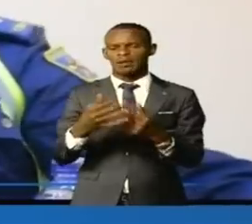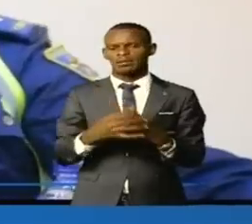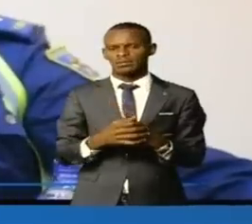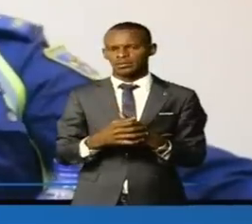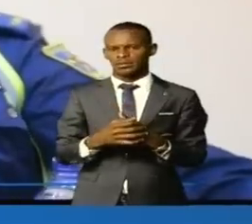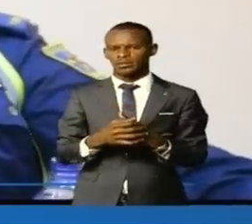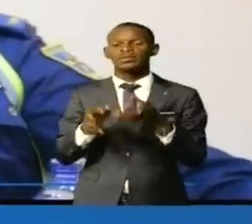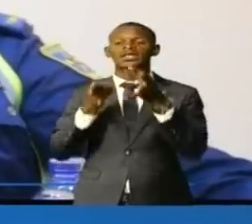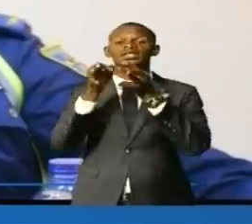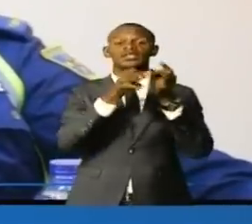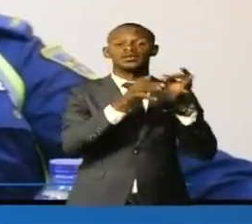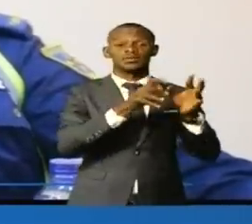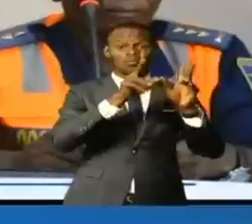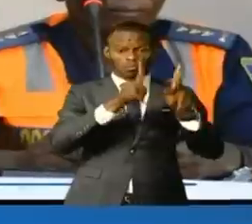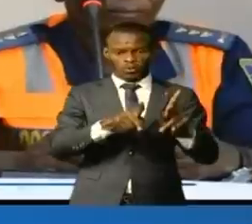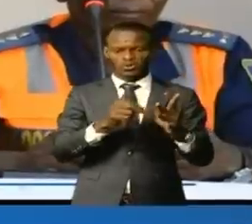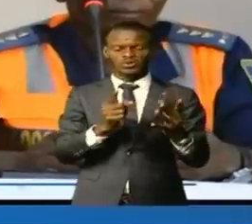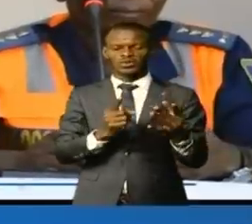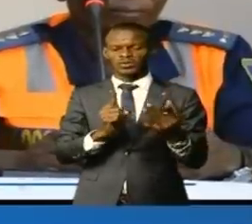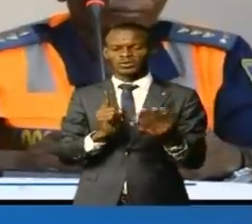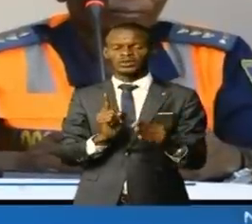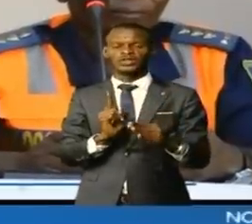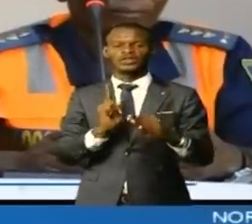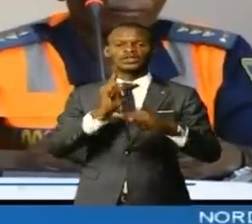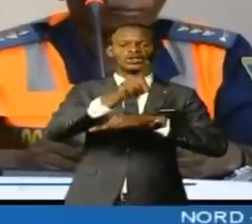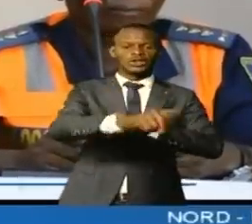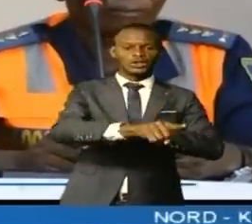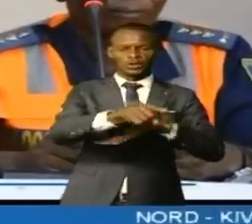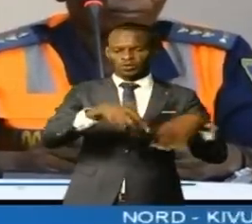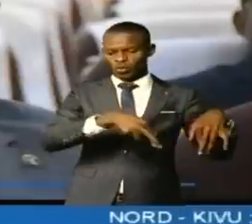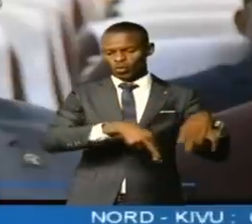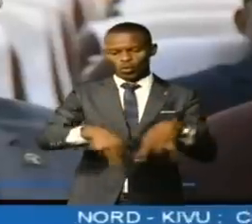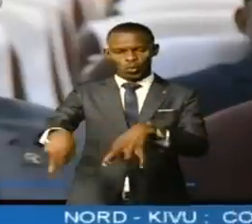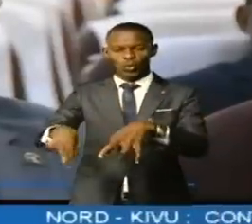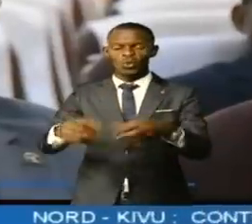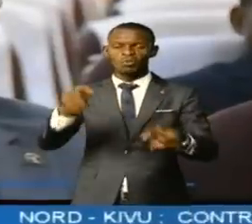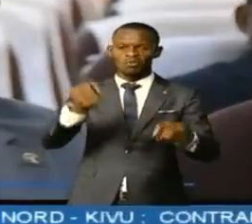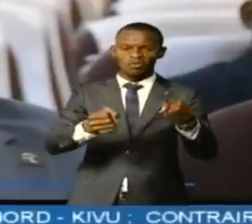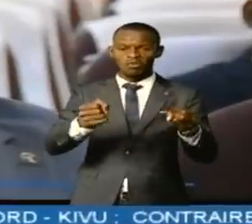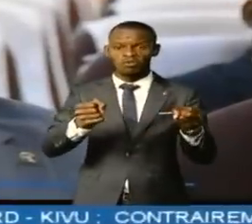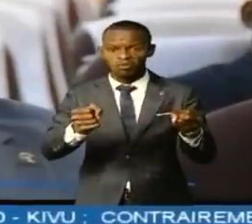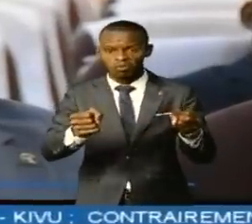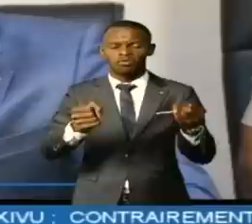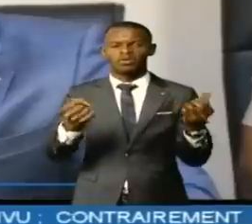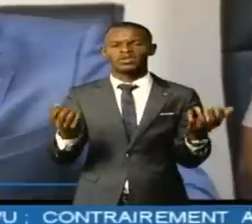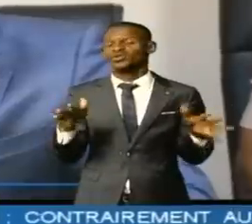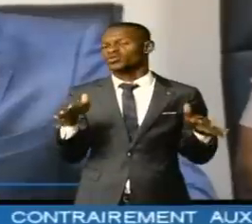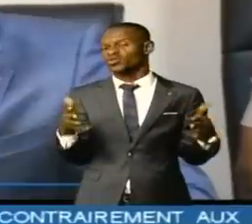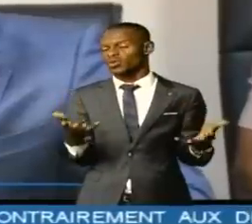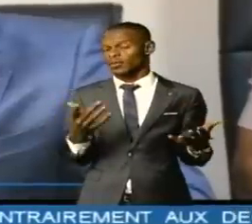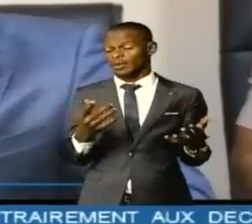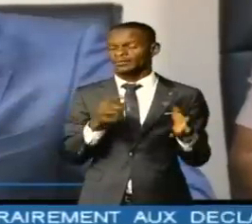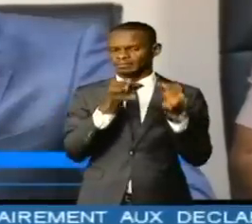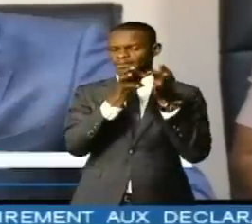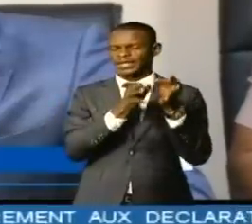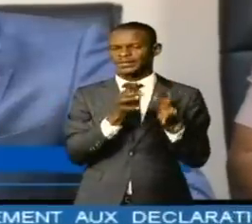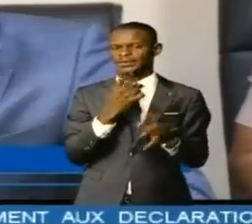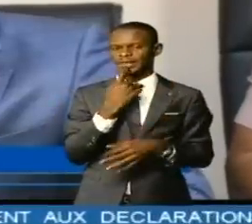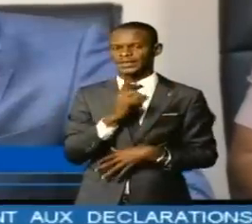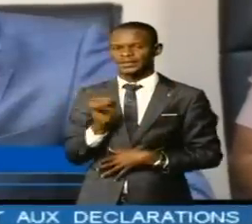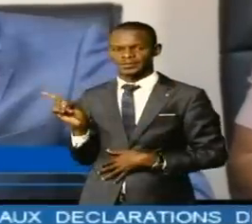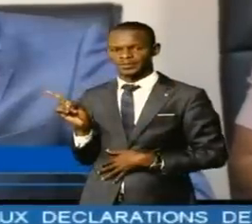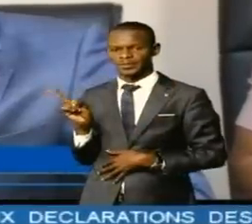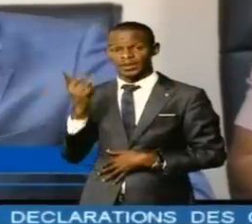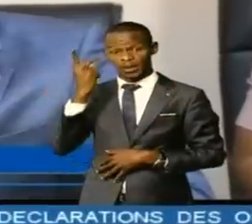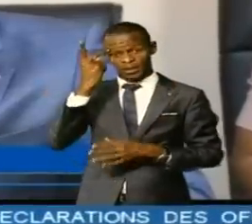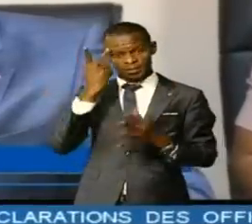Cette matinée organisée par les Quinois était axée autour du thème « Un pas vers les changements ». Aucun Quinois n'ignore que la métamorphose des